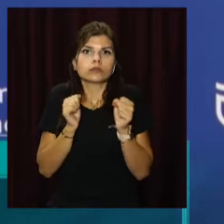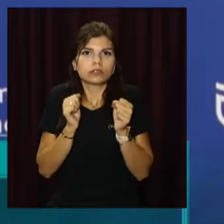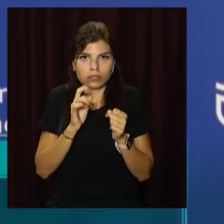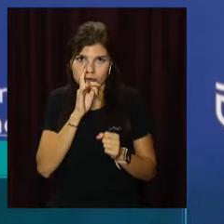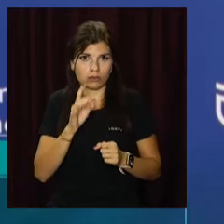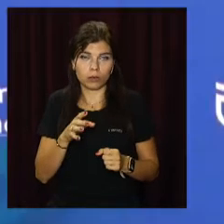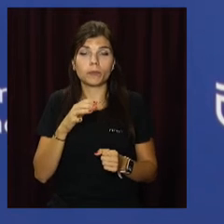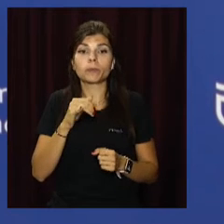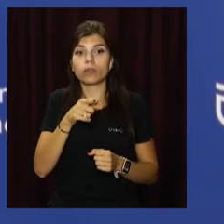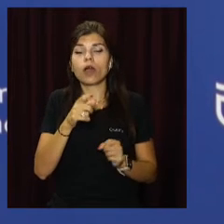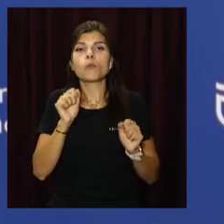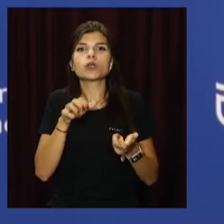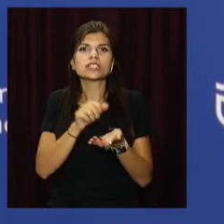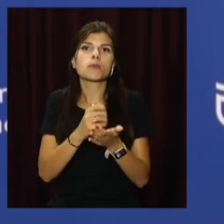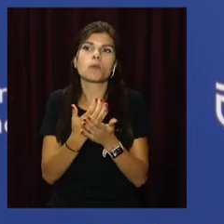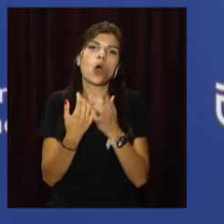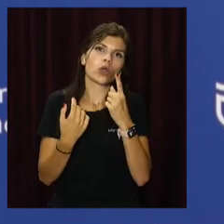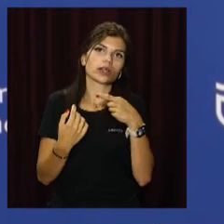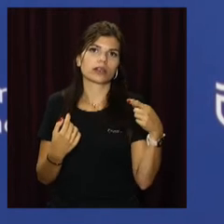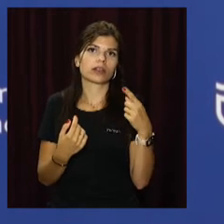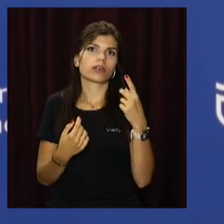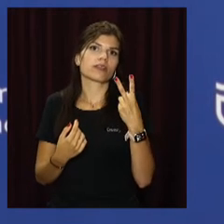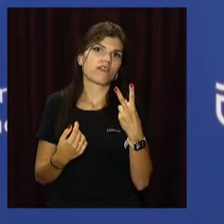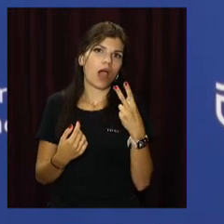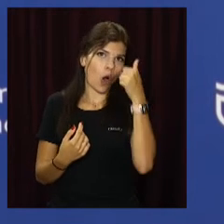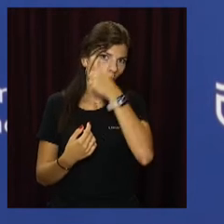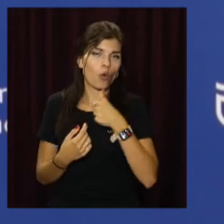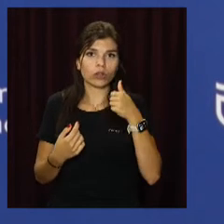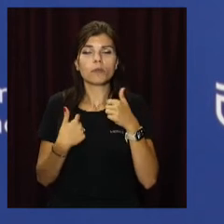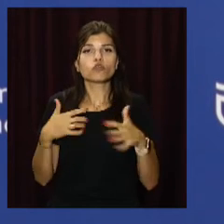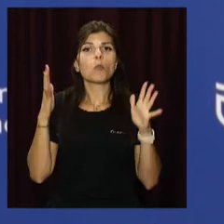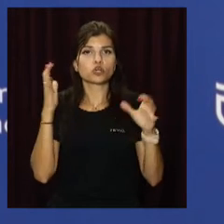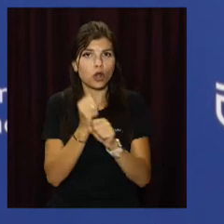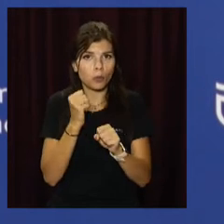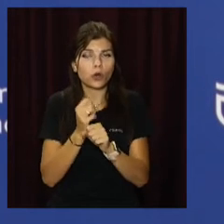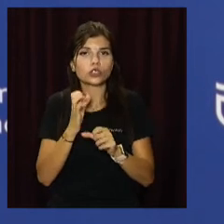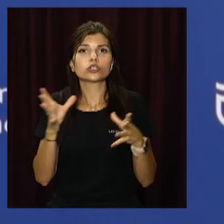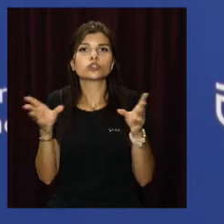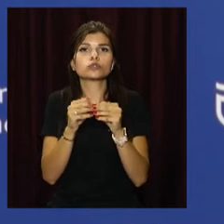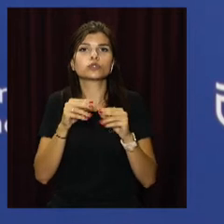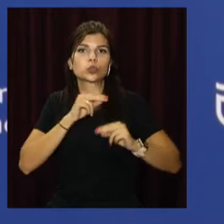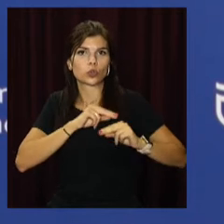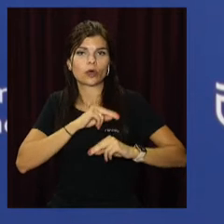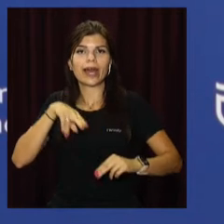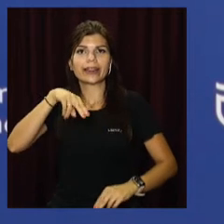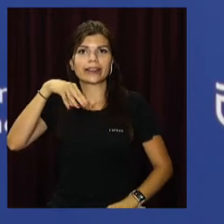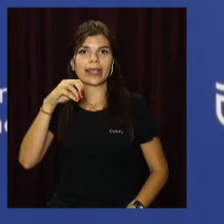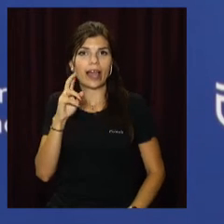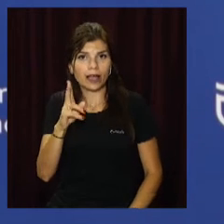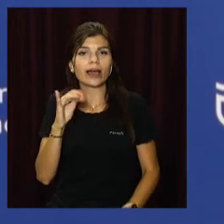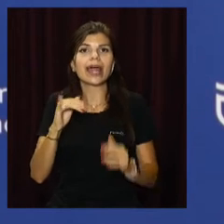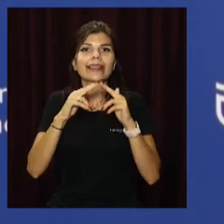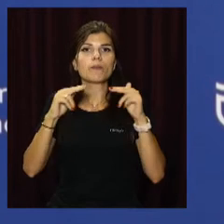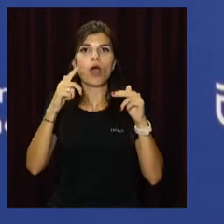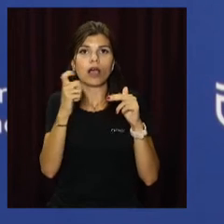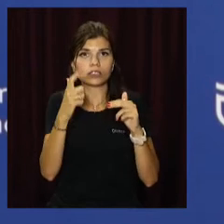она может занять 1-2 года. Мы провели уже большую работу и с сотрудниками ДТЭК, и сотрудниками